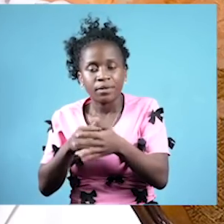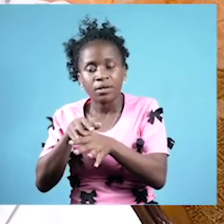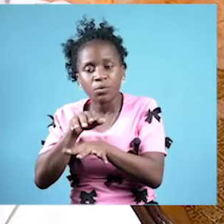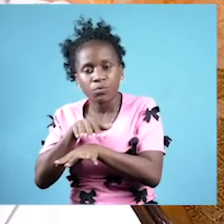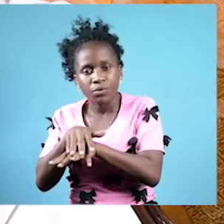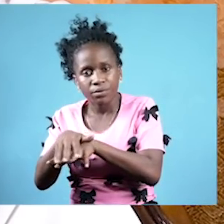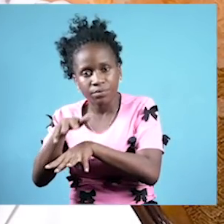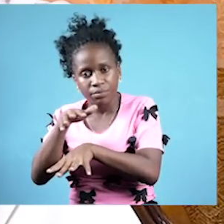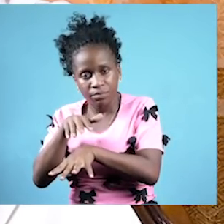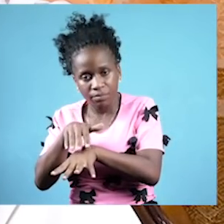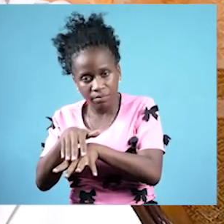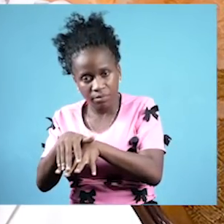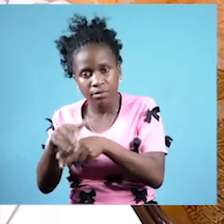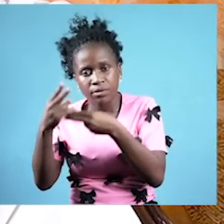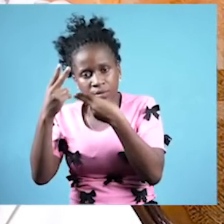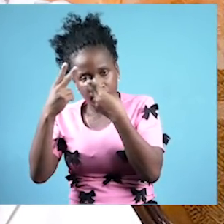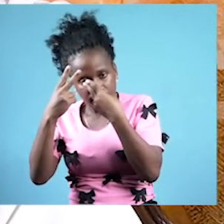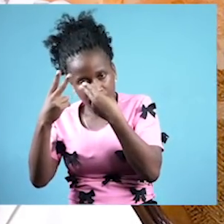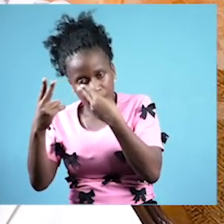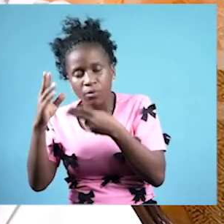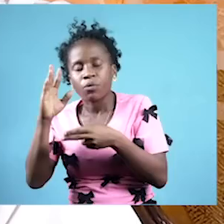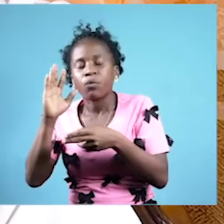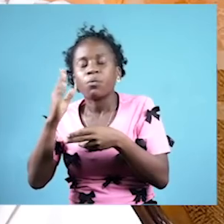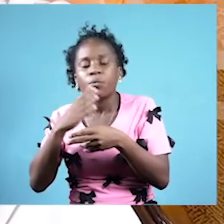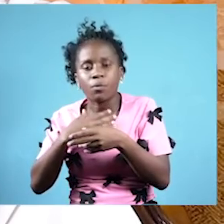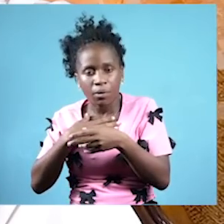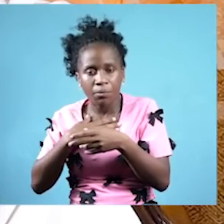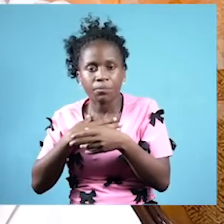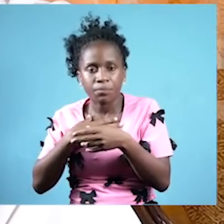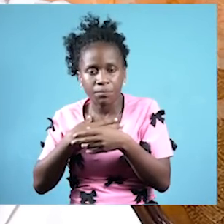ya kueleza mtazamo wangu na msimamo wangu